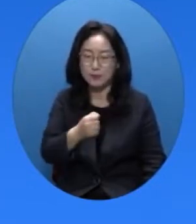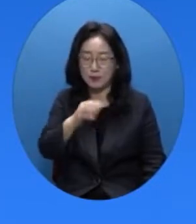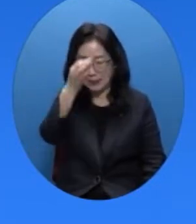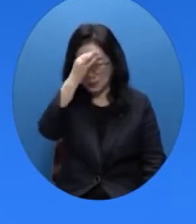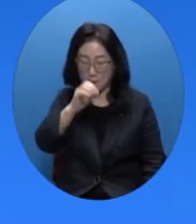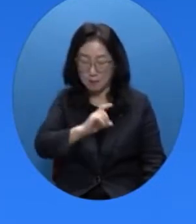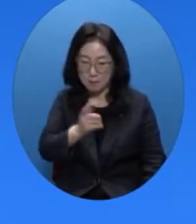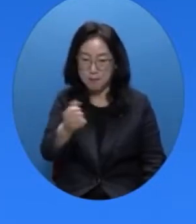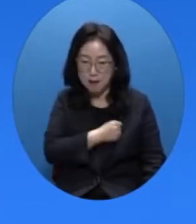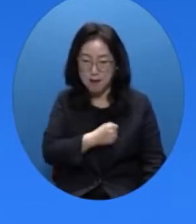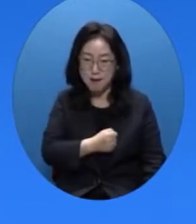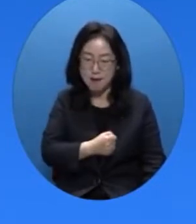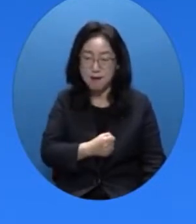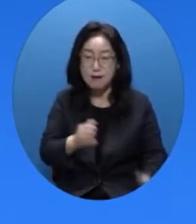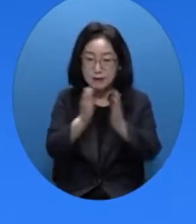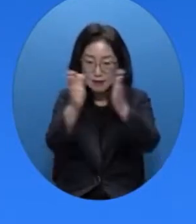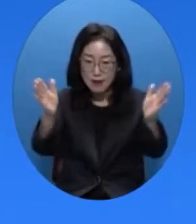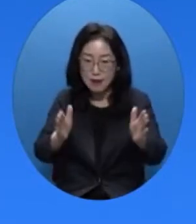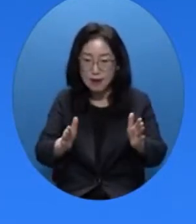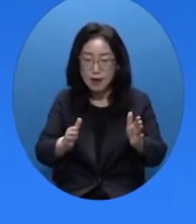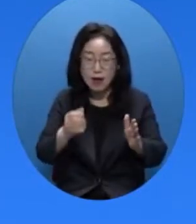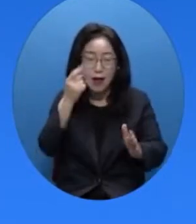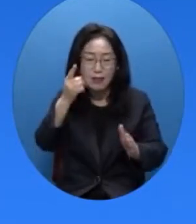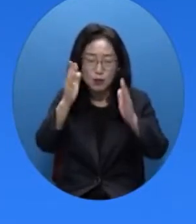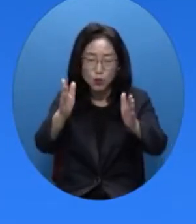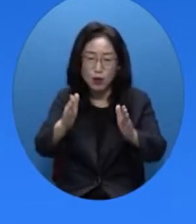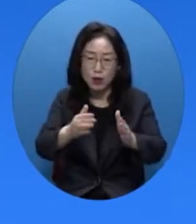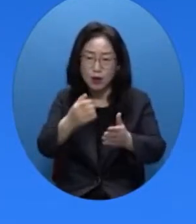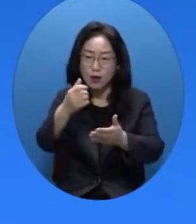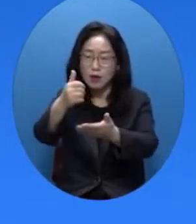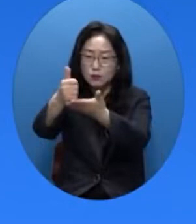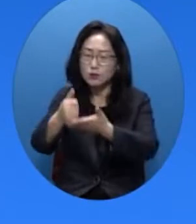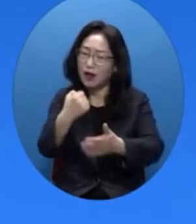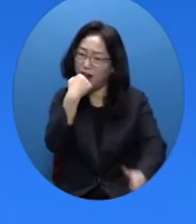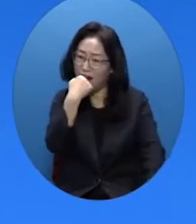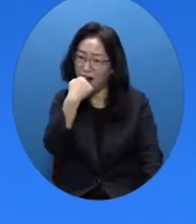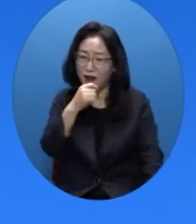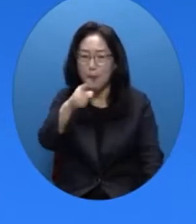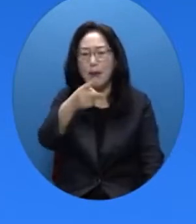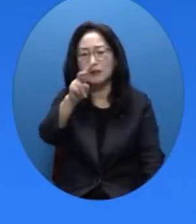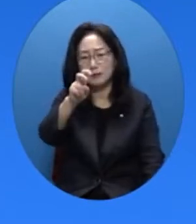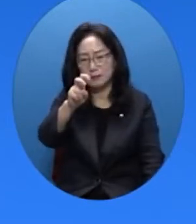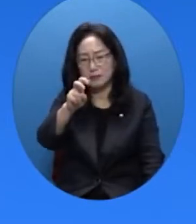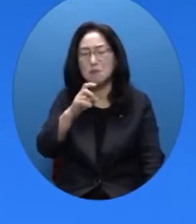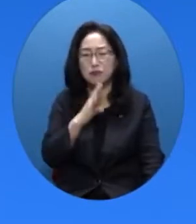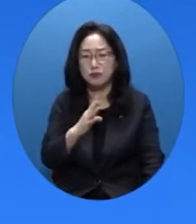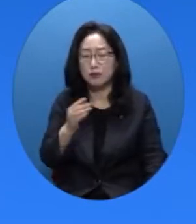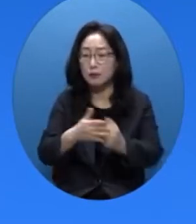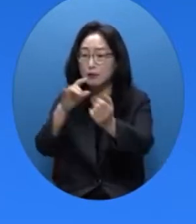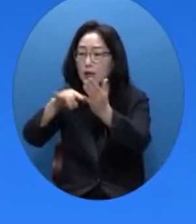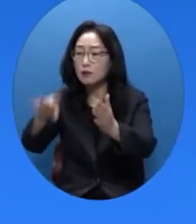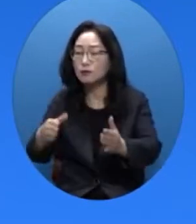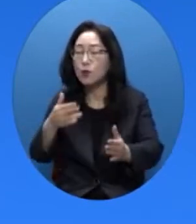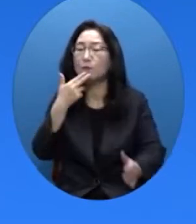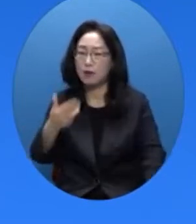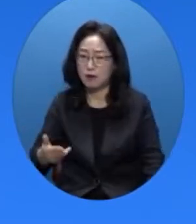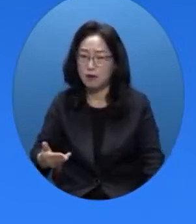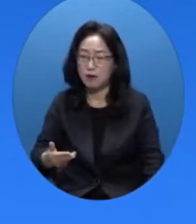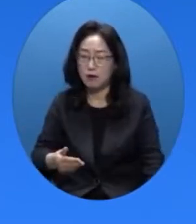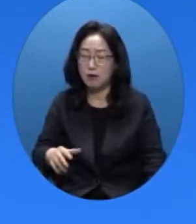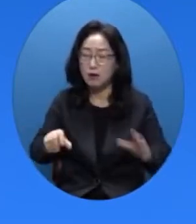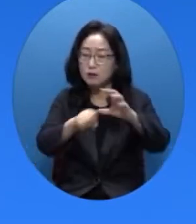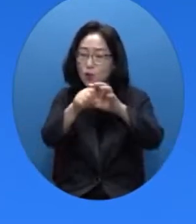쿠페를 팔아야 150만원 200만원 밖에 못 하니까 세움을 안됩니다 그러니까 콜라 일고 때 2년 동안 선임한 오니까